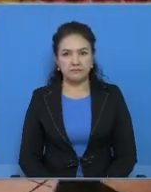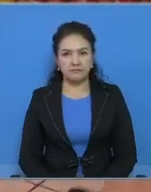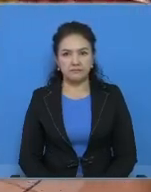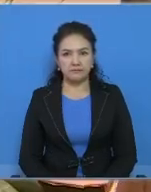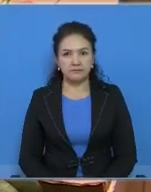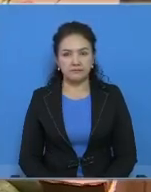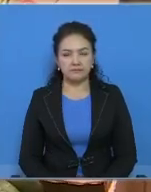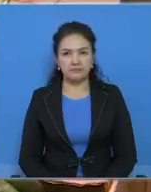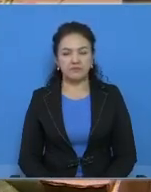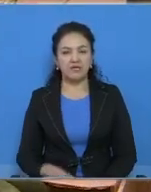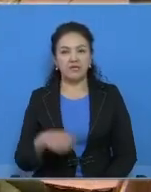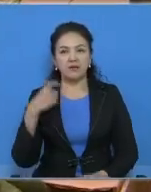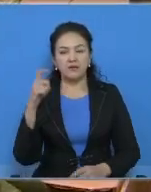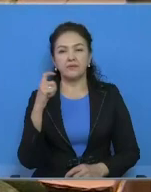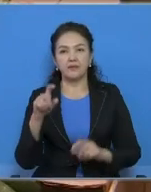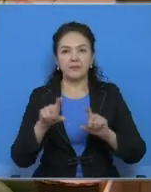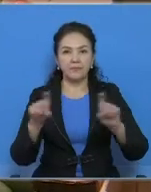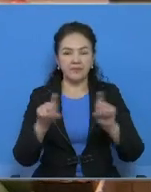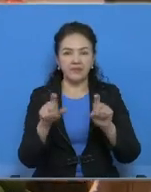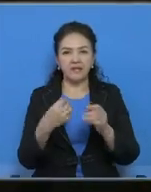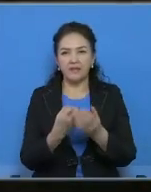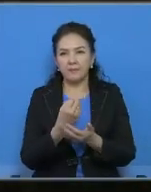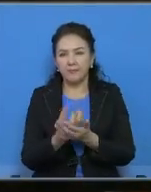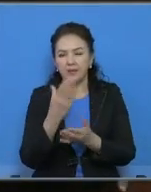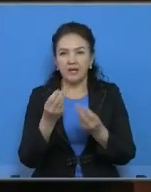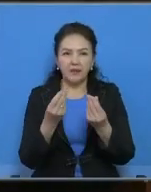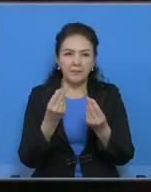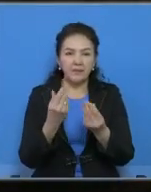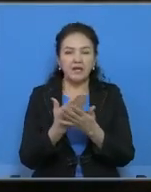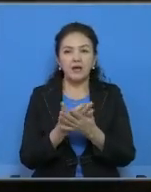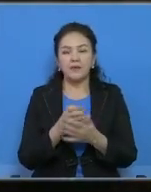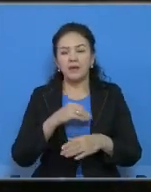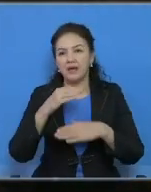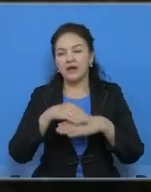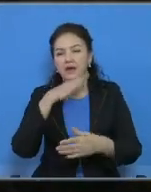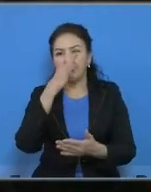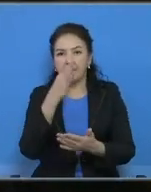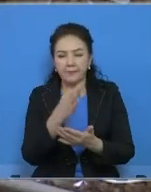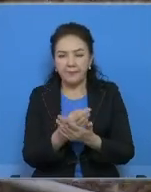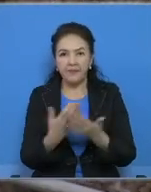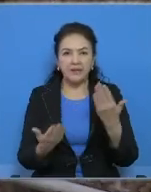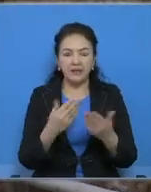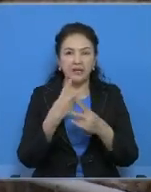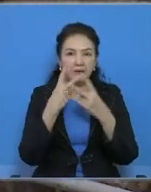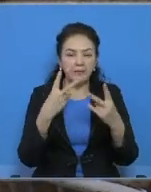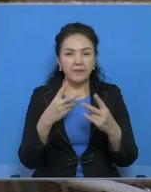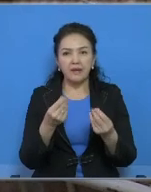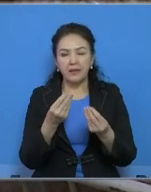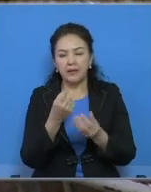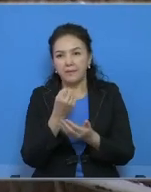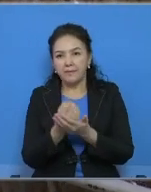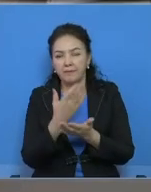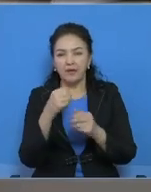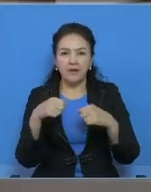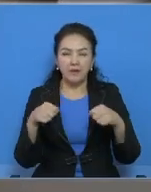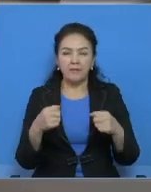количество. Владельцы магазинов, необоснованно завышающие их цены, будут привлечены к административной ответственности. И если вы заметили, что стоимость социально значимых